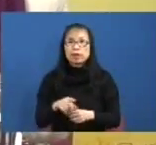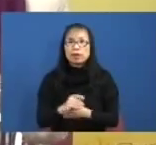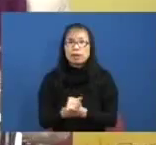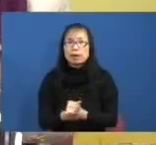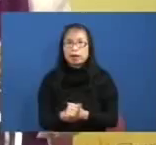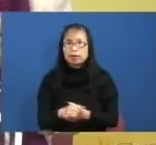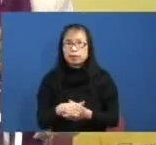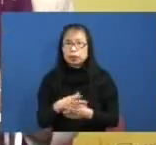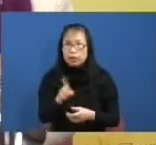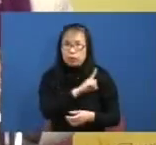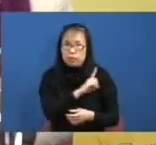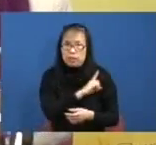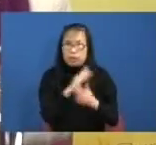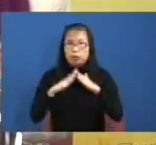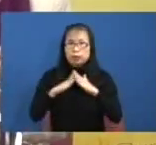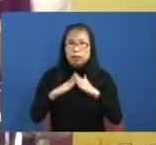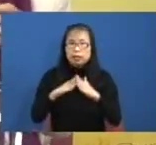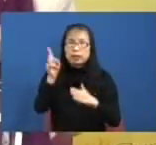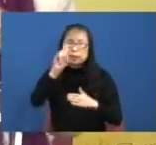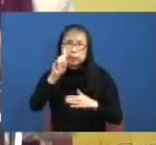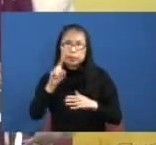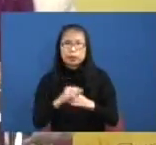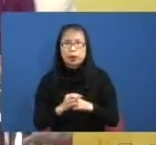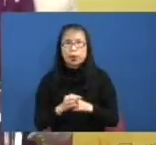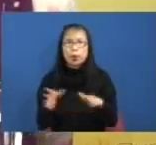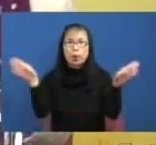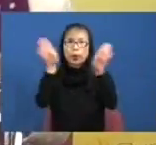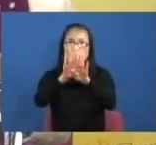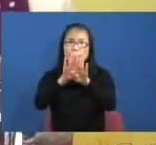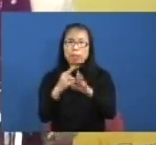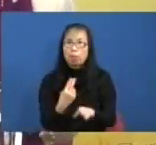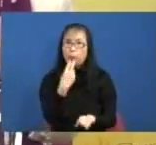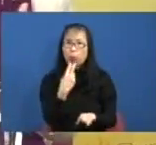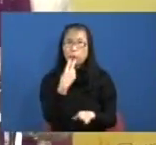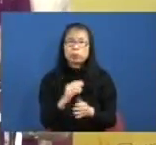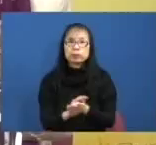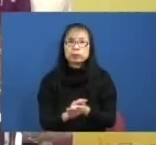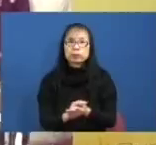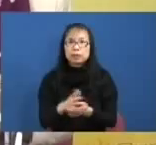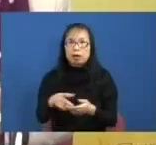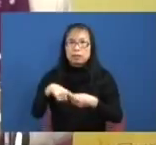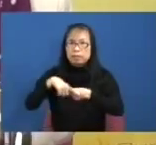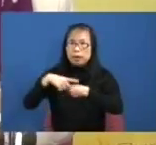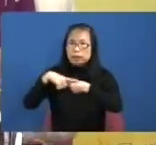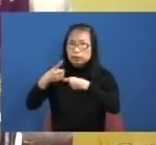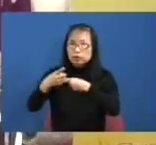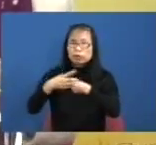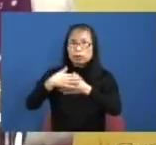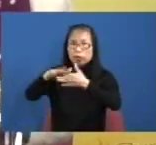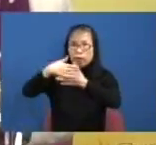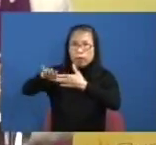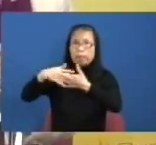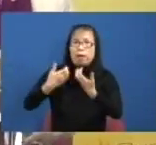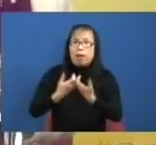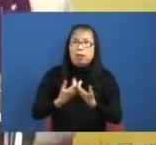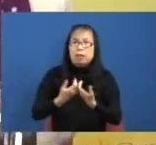係，譬如喺自己屋企嘅，應該點樣關閉咗個空調，就令到你同外界嘅空氣嘅接觸